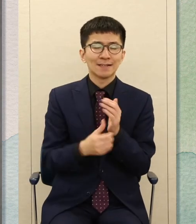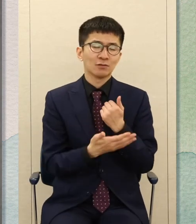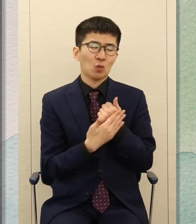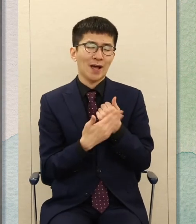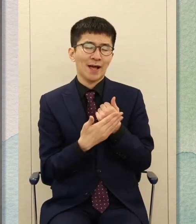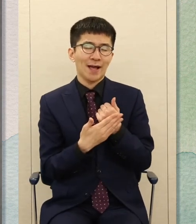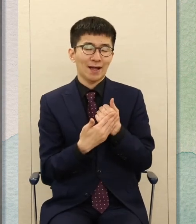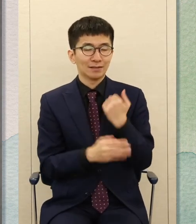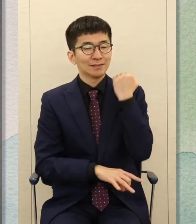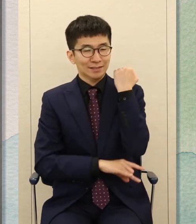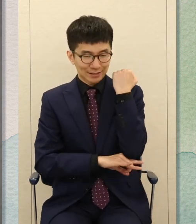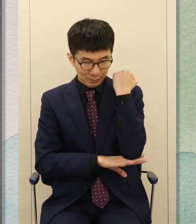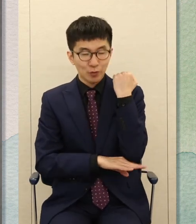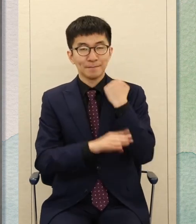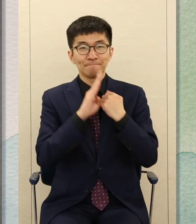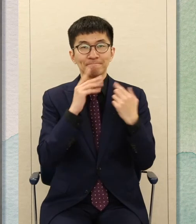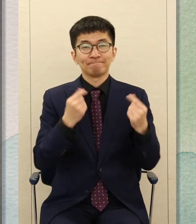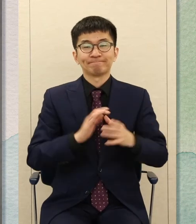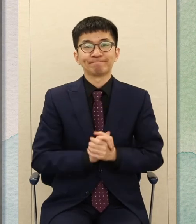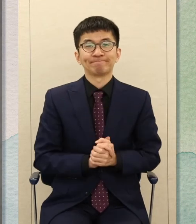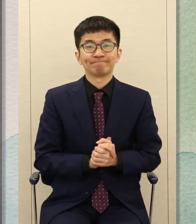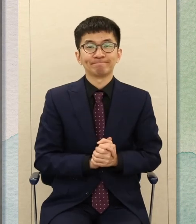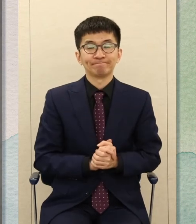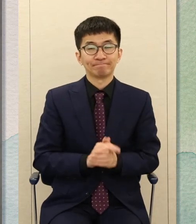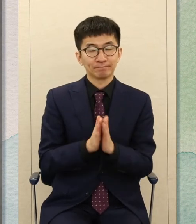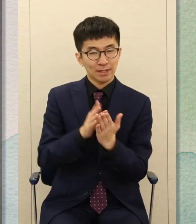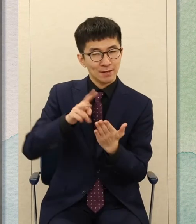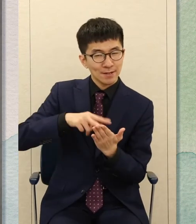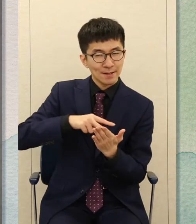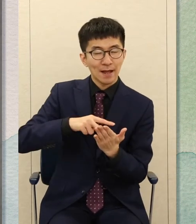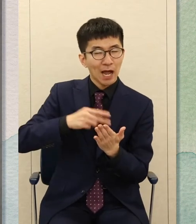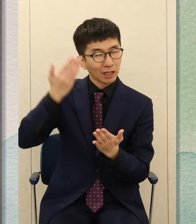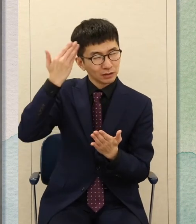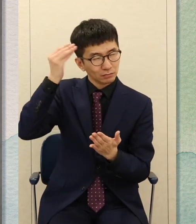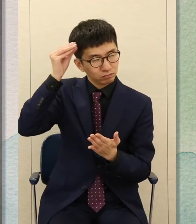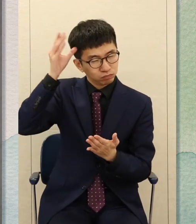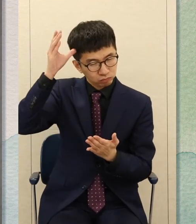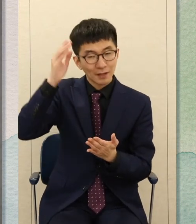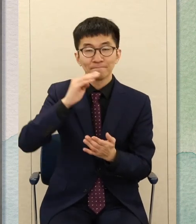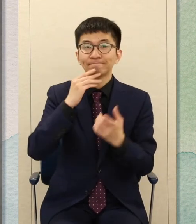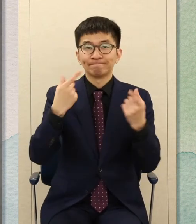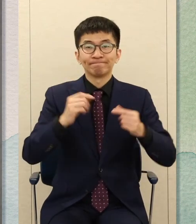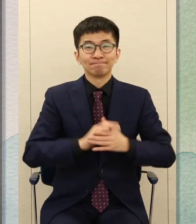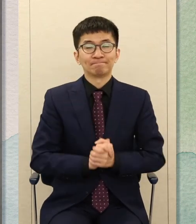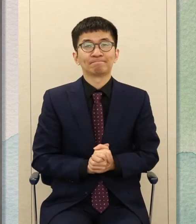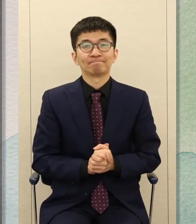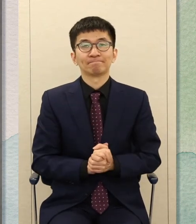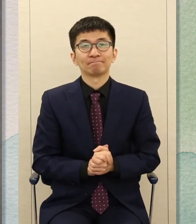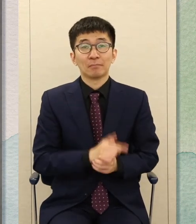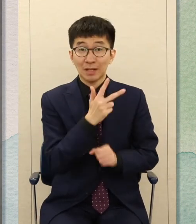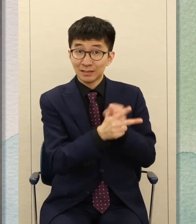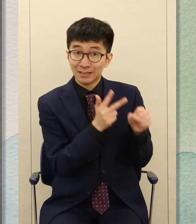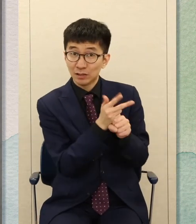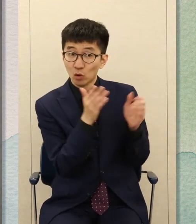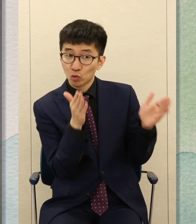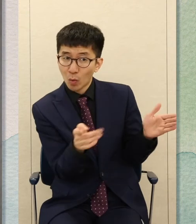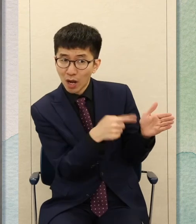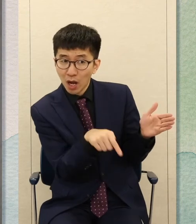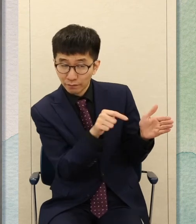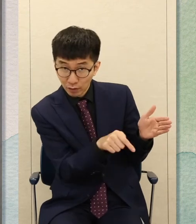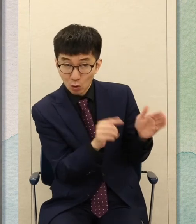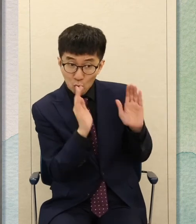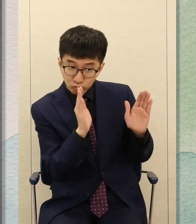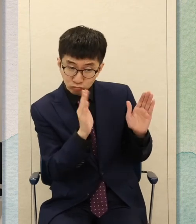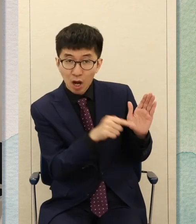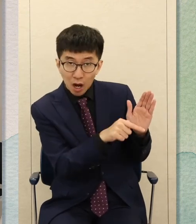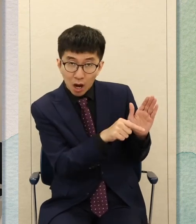큰 밑그림이 된 것 같아요. 그러니까 독서의 힘도 그때 만들어졌고요. 그래서 왜 제가 그 독서 모임이 그렇게 기억이